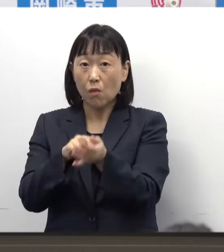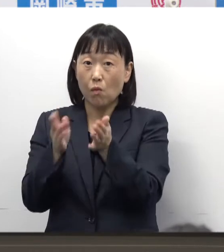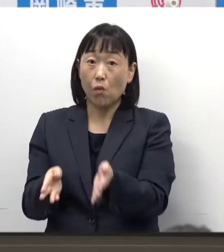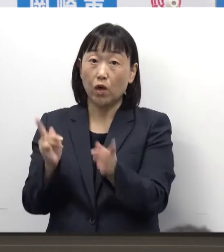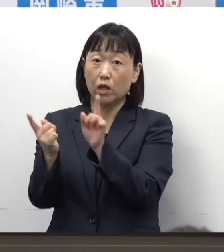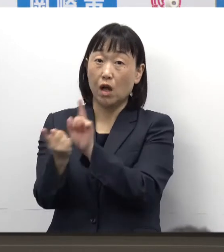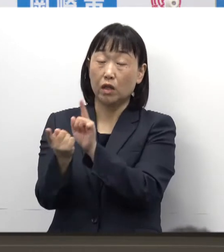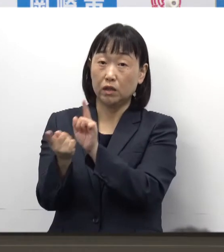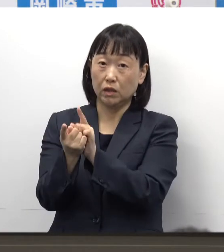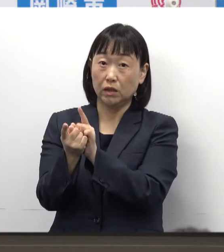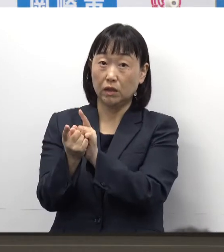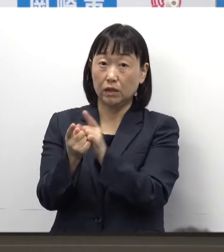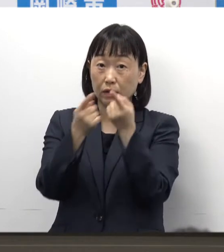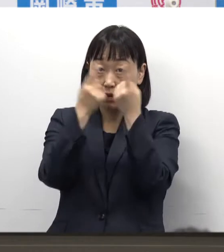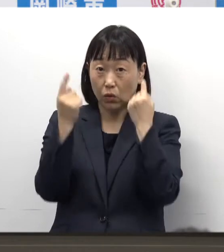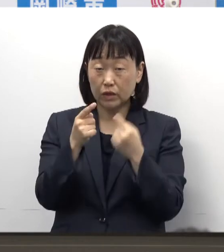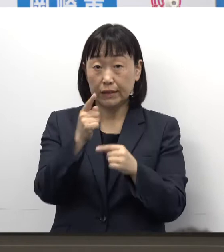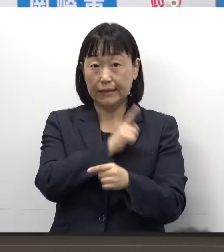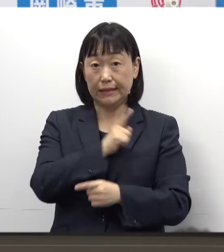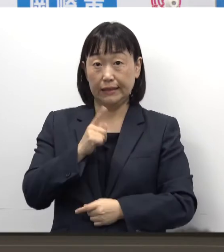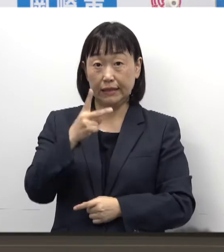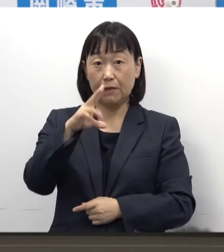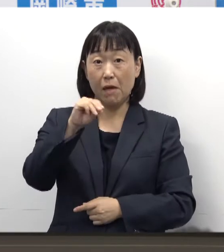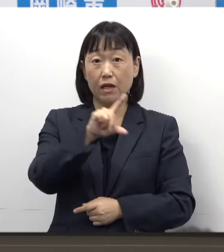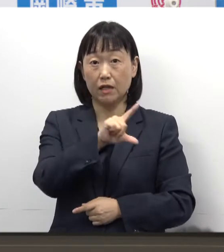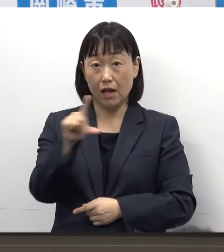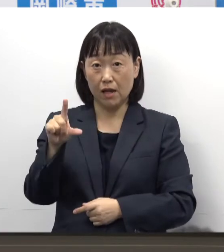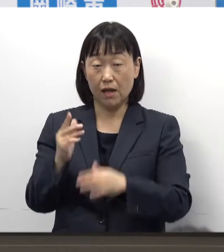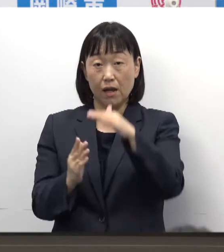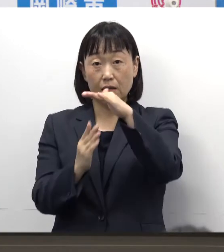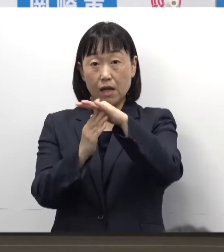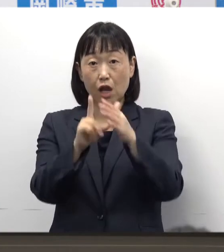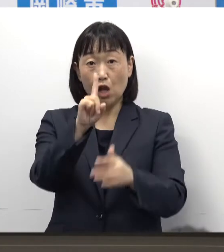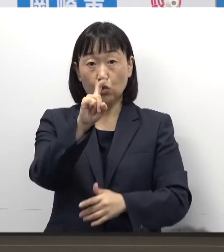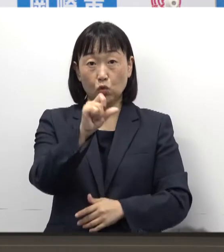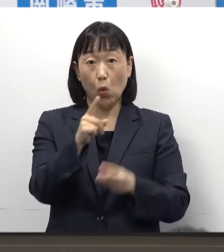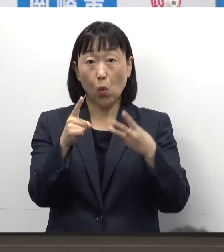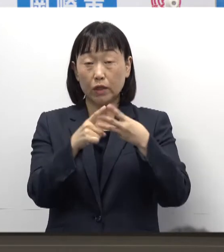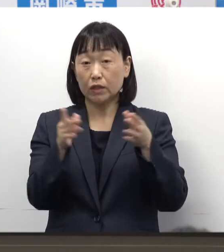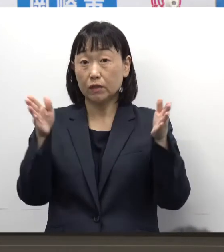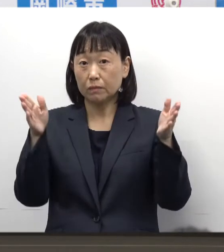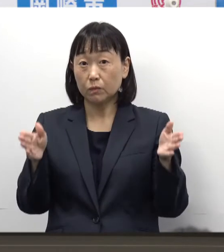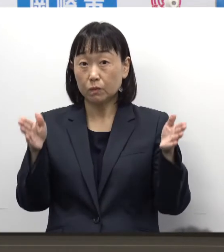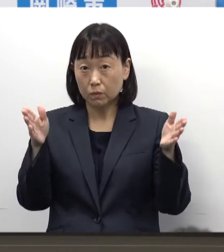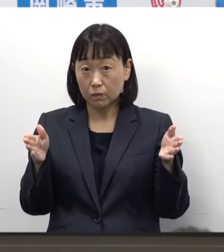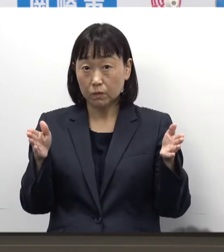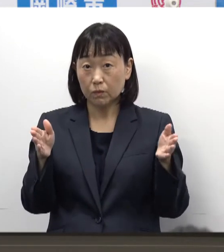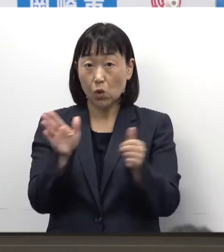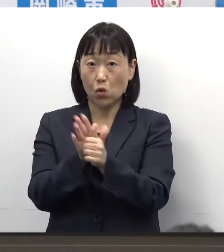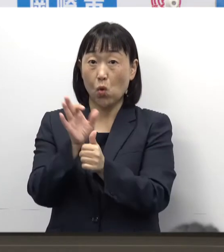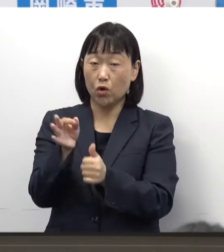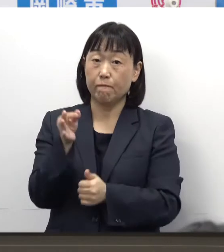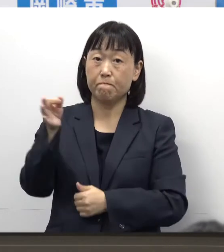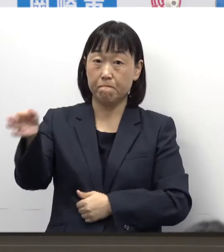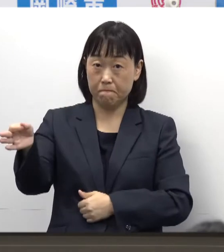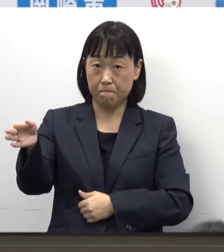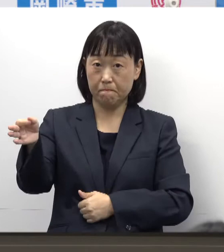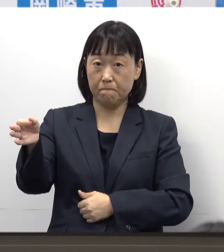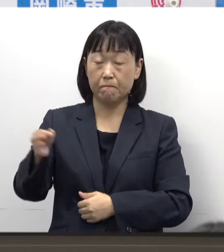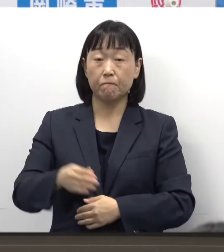対し患者1人につき1日2万円最大15日分の協力品を交付いたし